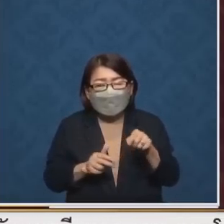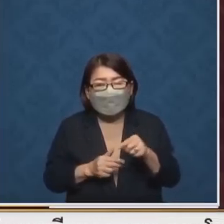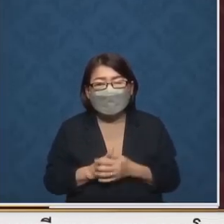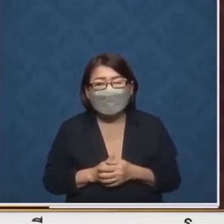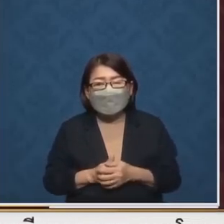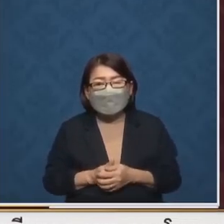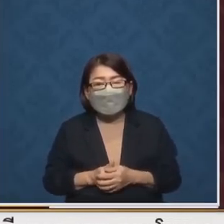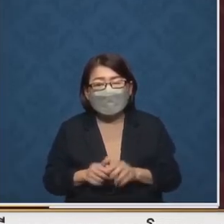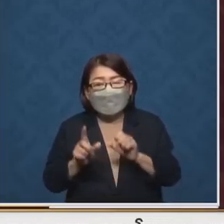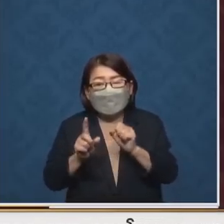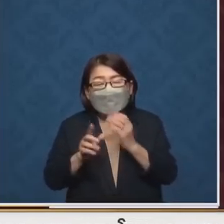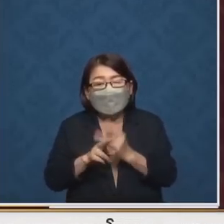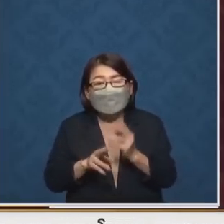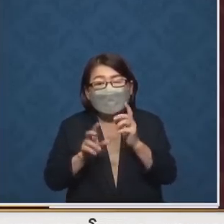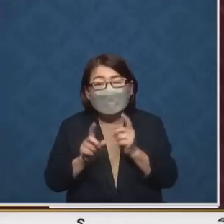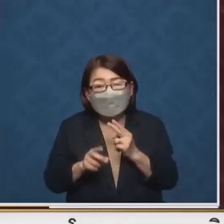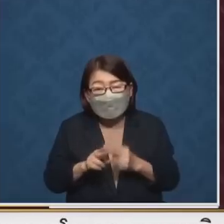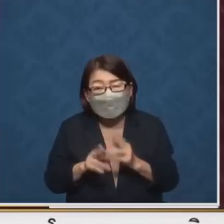ตายหมดแล้ทงสิน